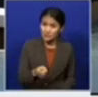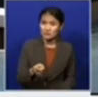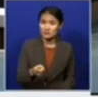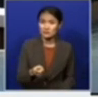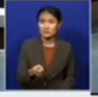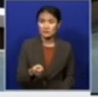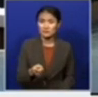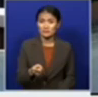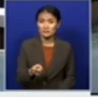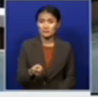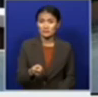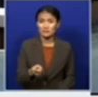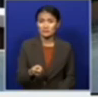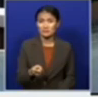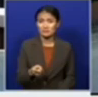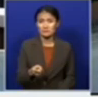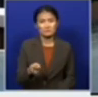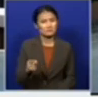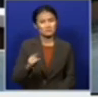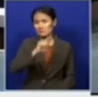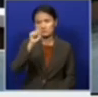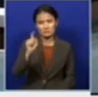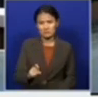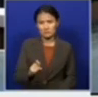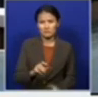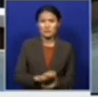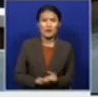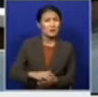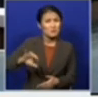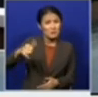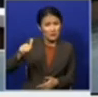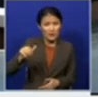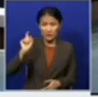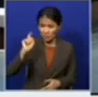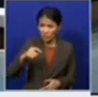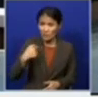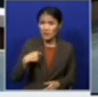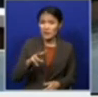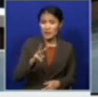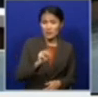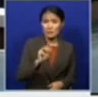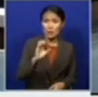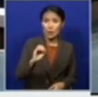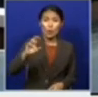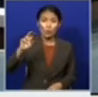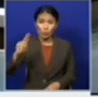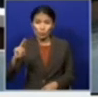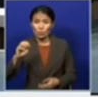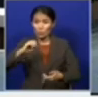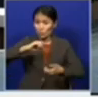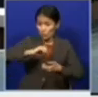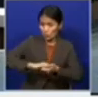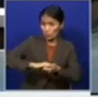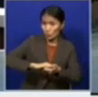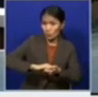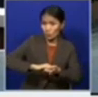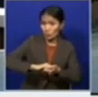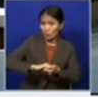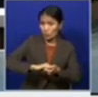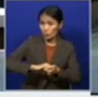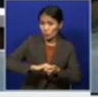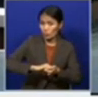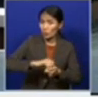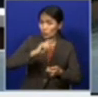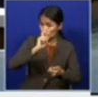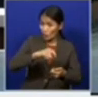ริการที่อ่อนไหวได้ดิฉันก็จะถามว่ารัฐบาลจะให้หลักประกันอะไรกับประชาชนที่เป็นเครื่องยืนยันว่า